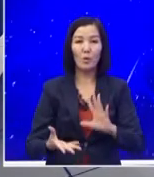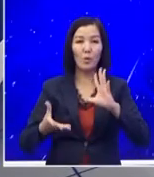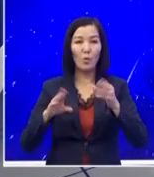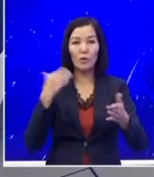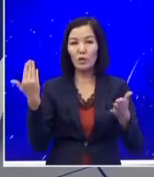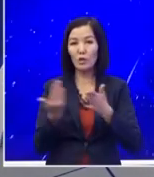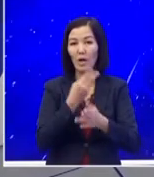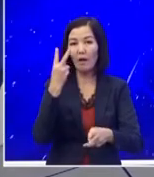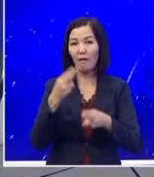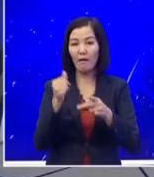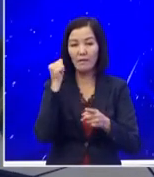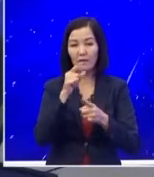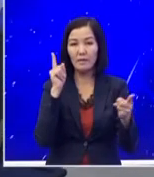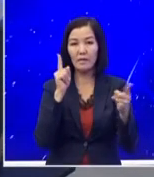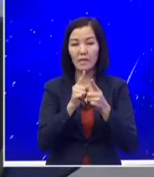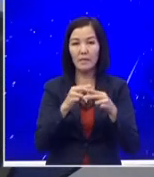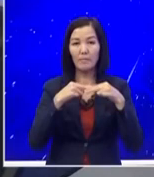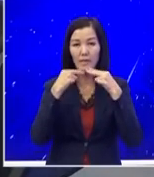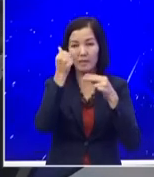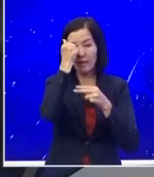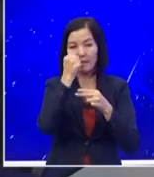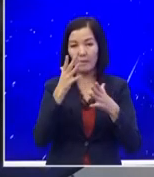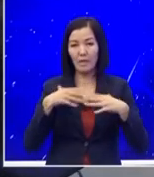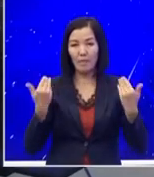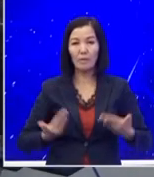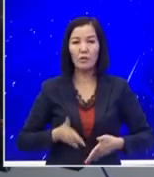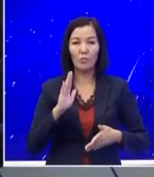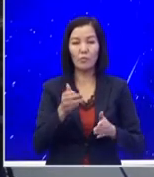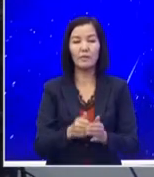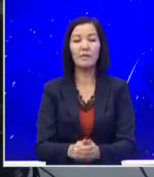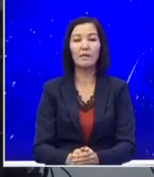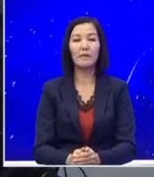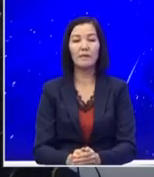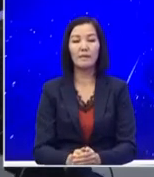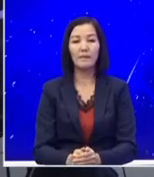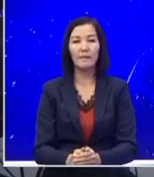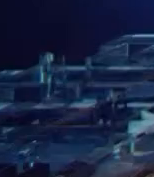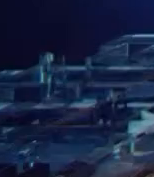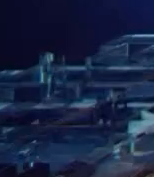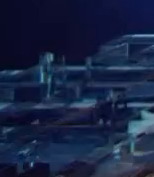Қымбатты көрермен, бүгінге келіп түскен ақпараттар легі осындай. Назарларыңызға рахмет, амандықта жүздескенше.